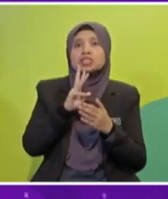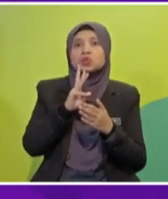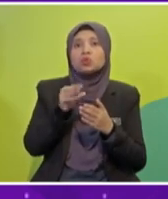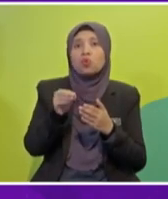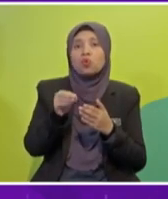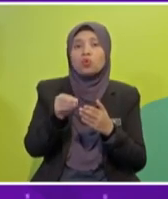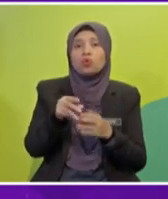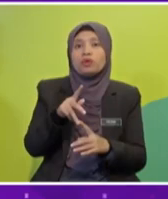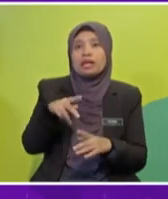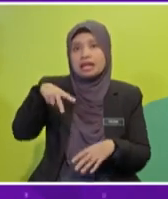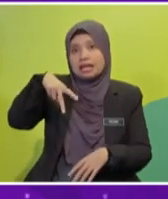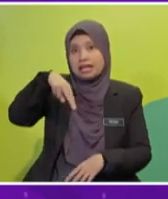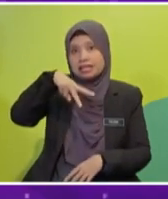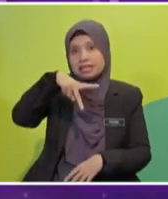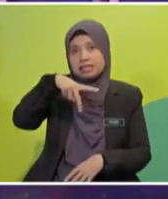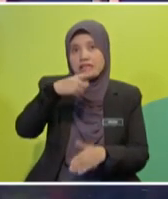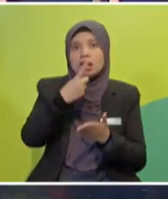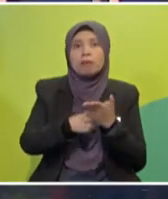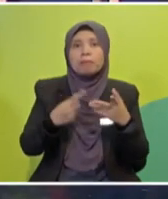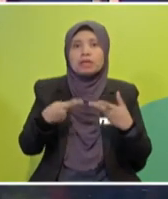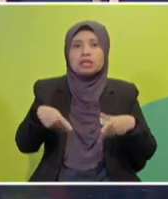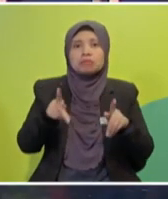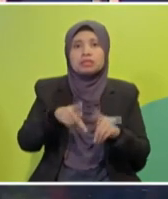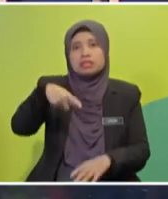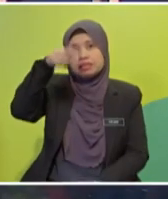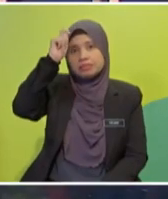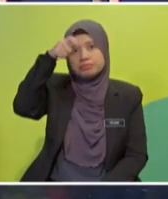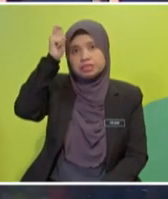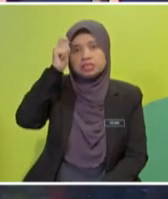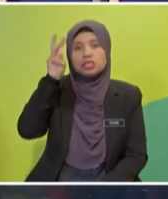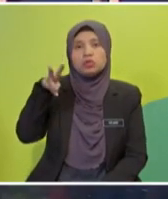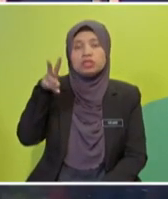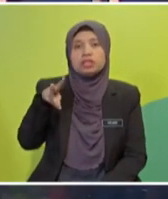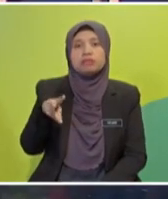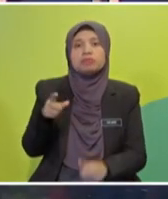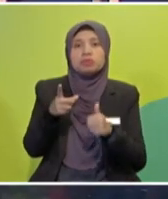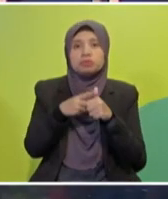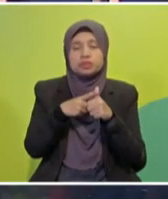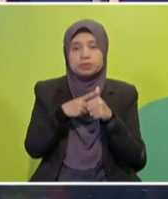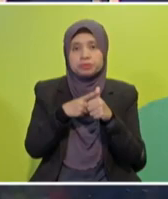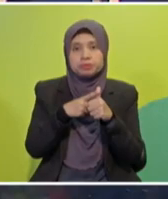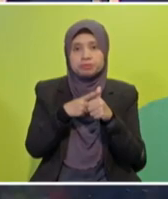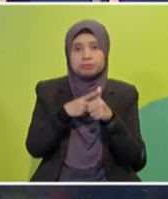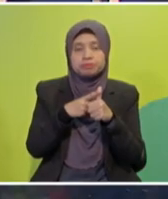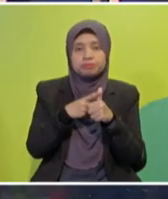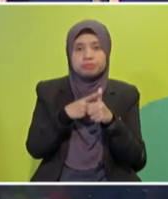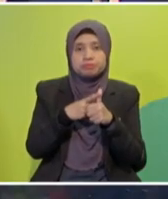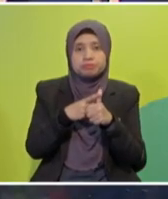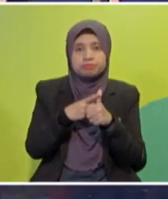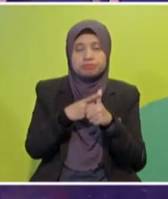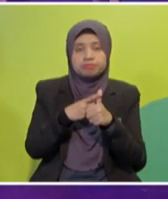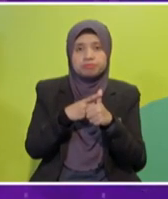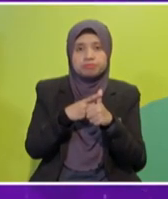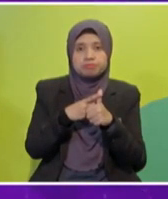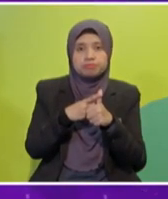nak tanya apa kepentingan kita mandi wajib? Siapa nak jawab? Silakan. Okey, silakan. Siapa nak jawab?